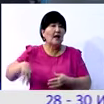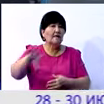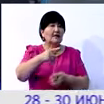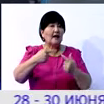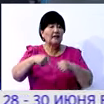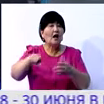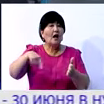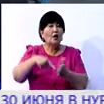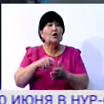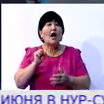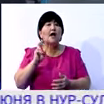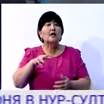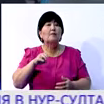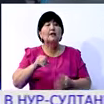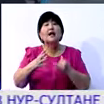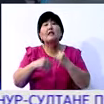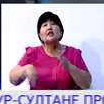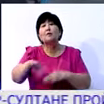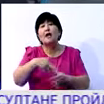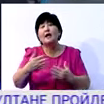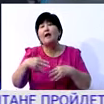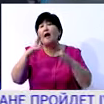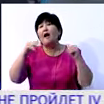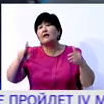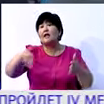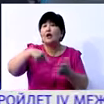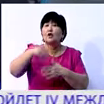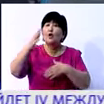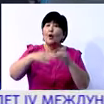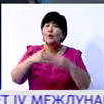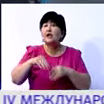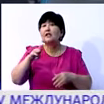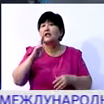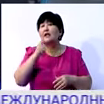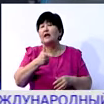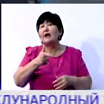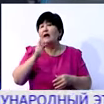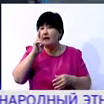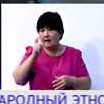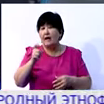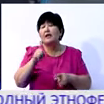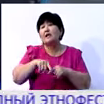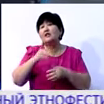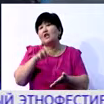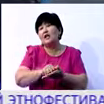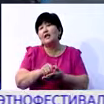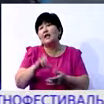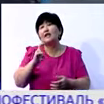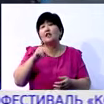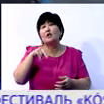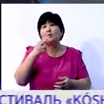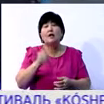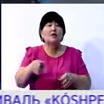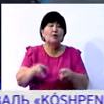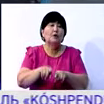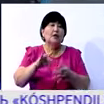отделов городского акимата, земельных отношений, архитектуры и градостроительства, ЖКХ, занятости. Здесь также выдают ЭЦП и обучают